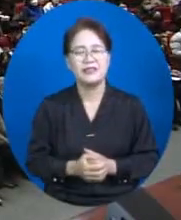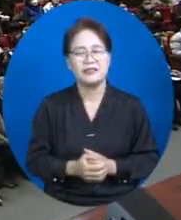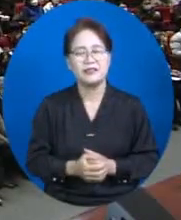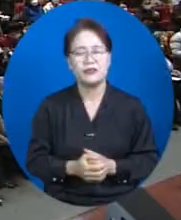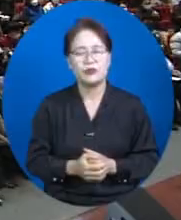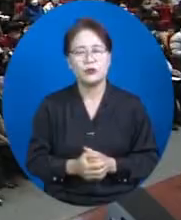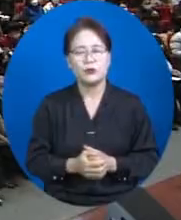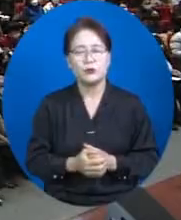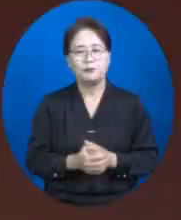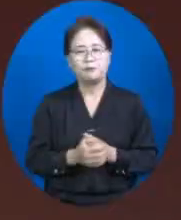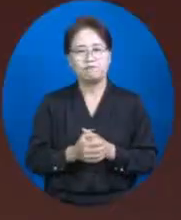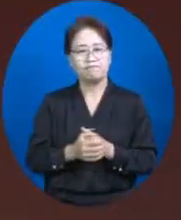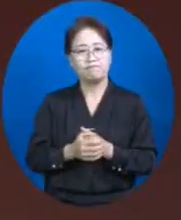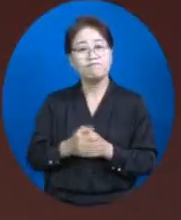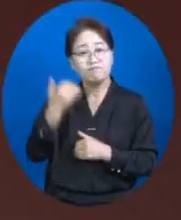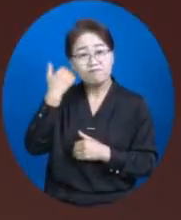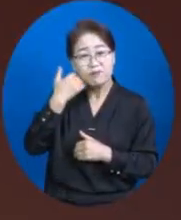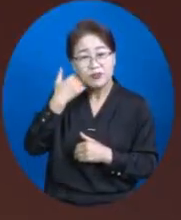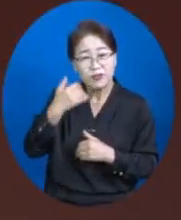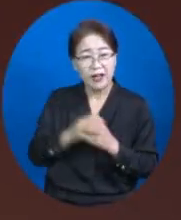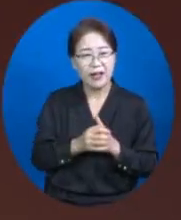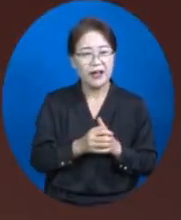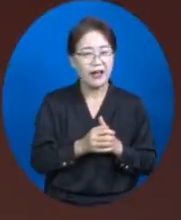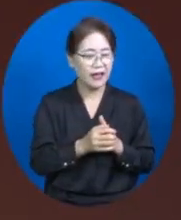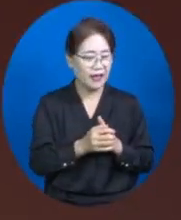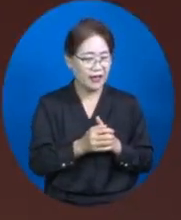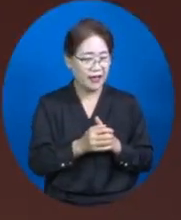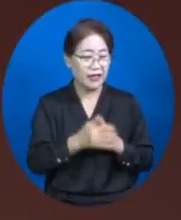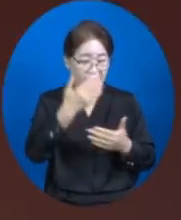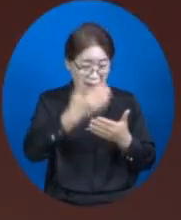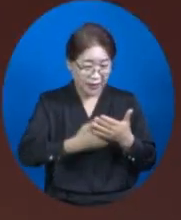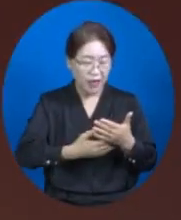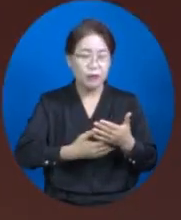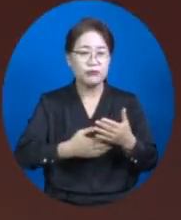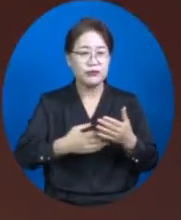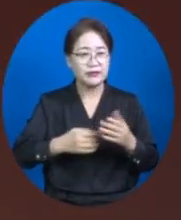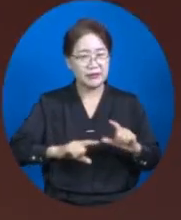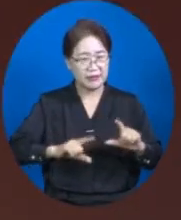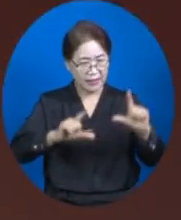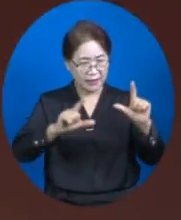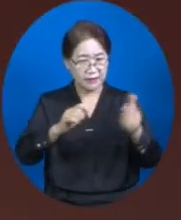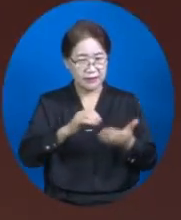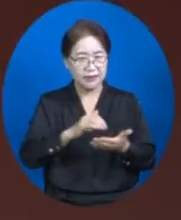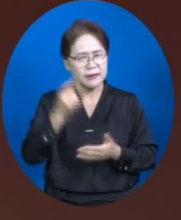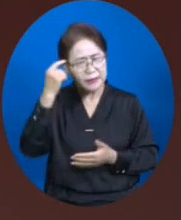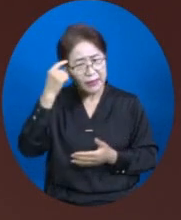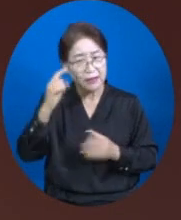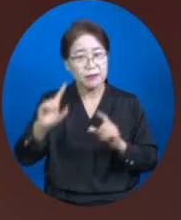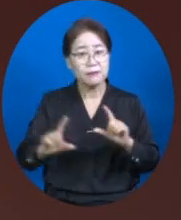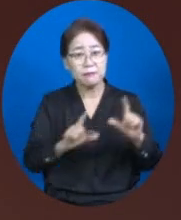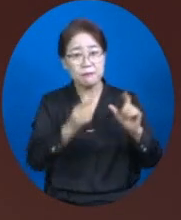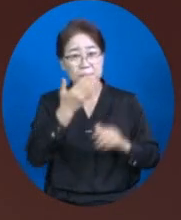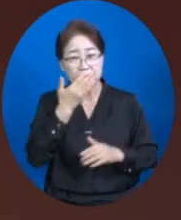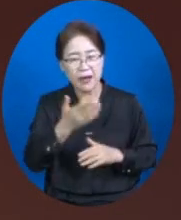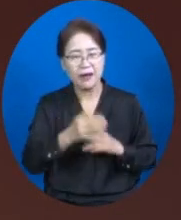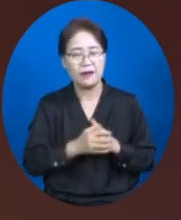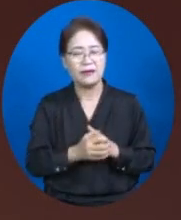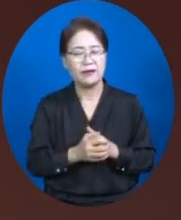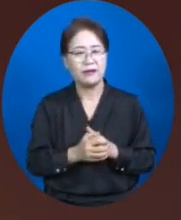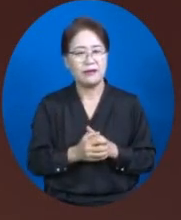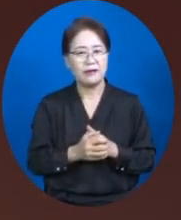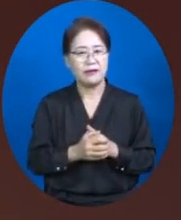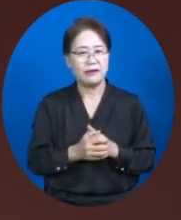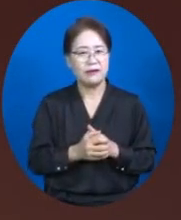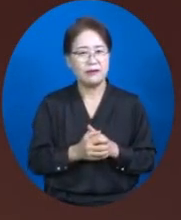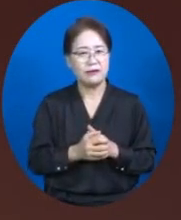인생의 나를 계수하며 살아갑니까 여러분 아무나 인생의 나를 계수하며 살지 않아요 인생의 날을 계수하며